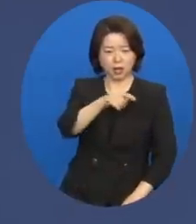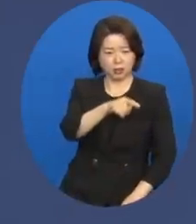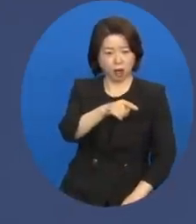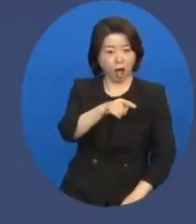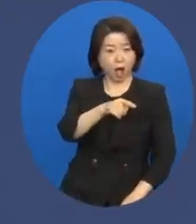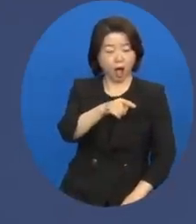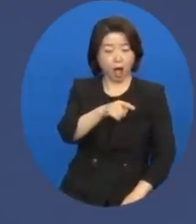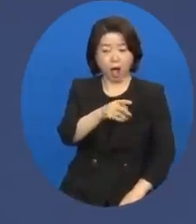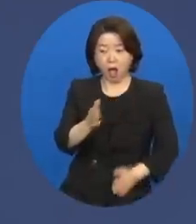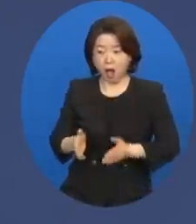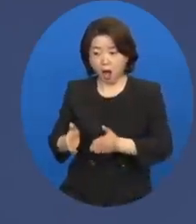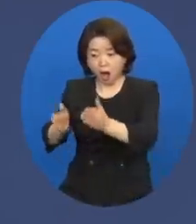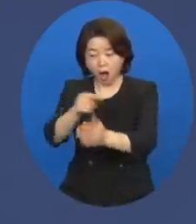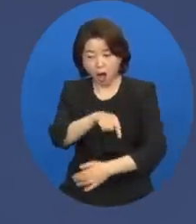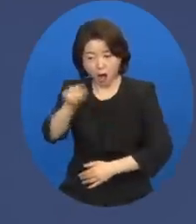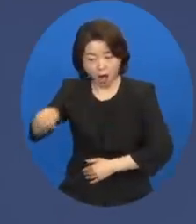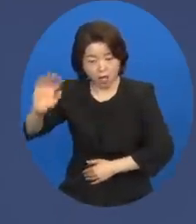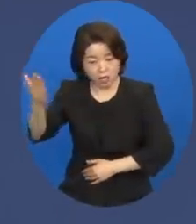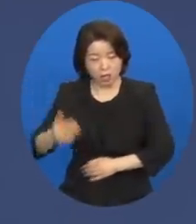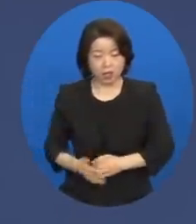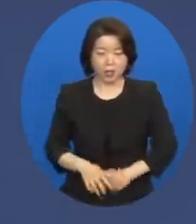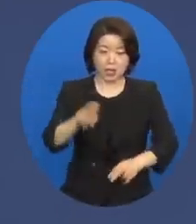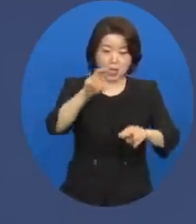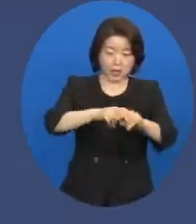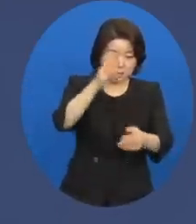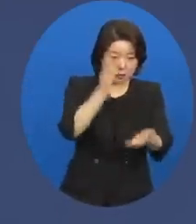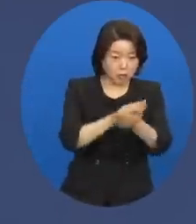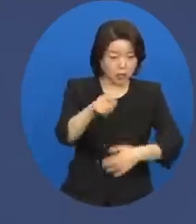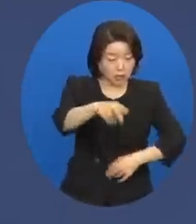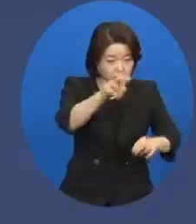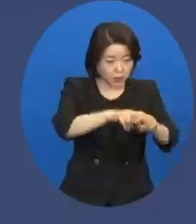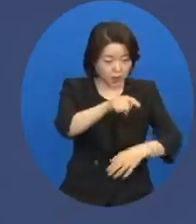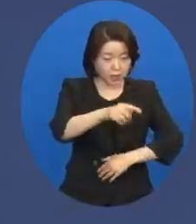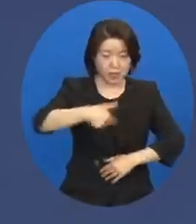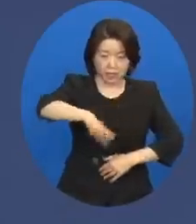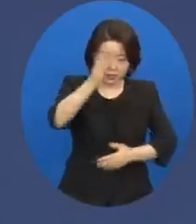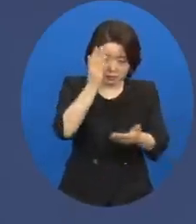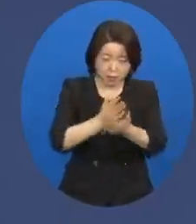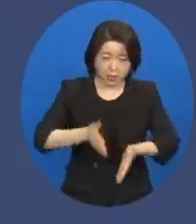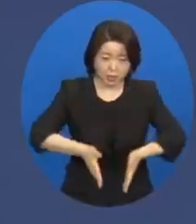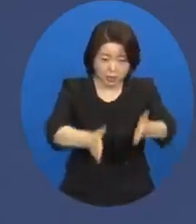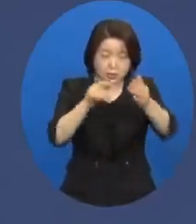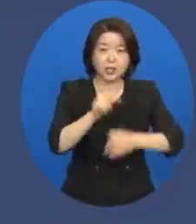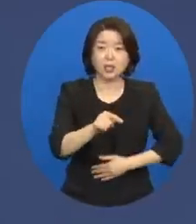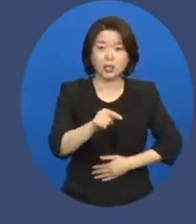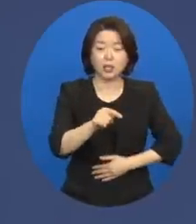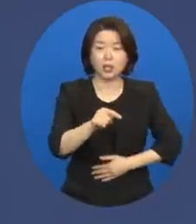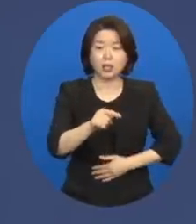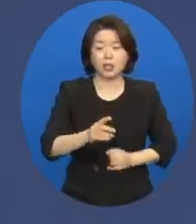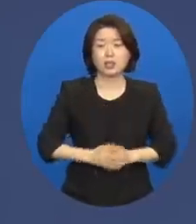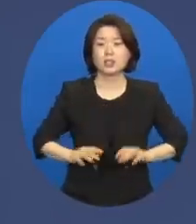그곳 앉지 말아야 할 그 자리 가지 말아야 할 그 길 이게